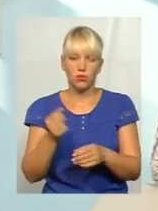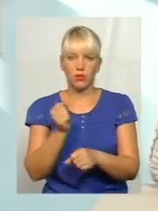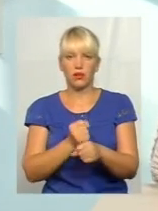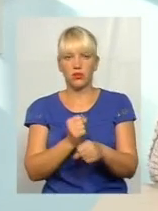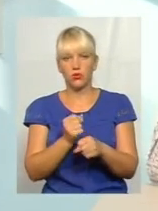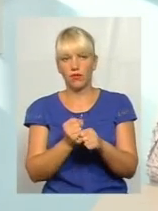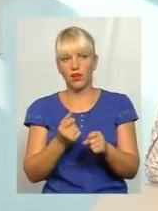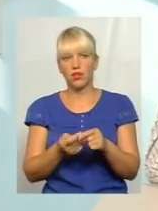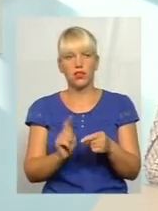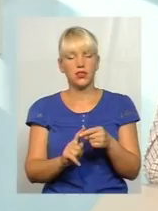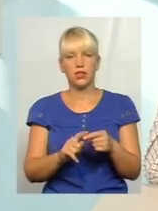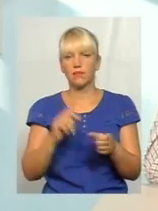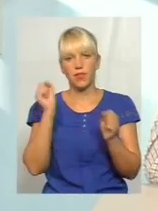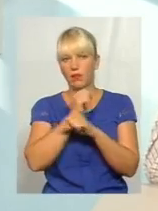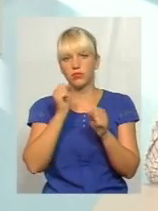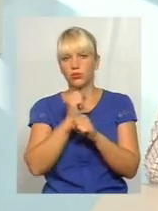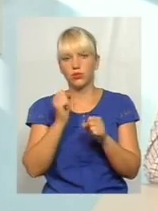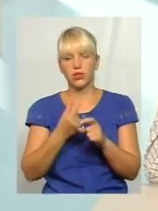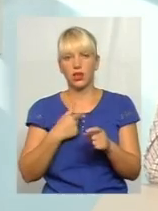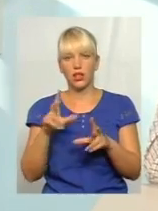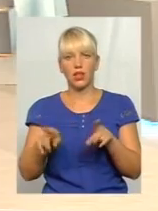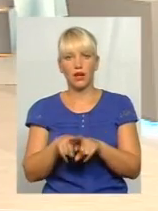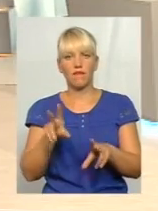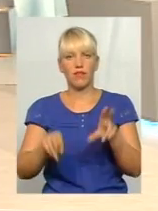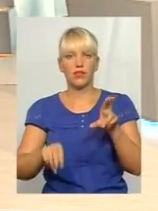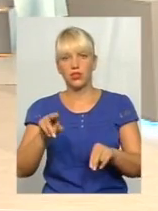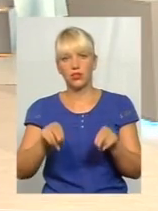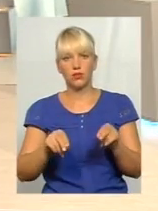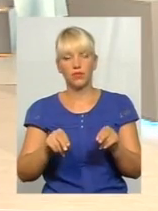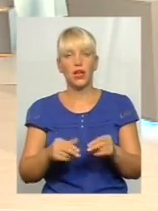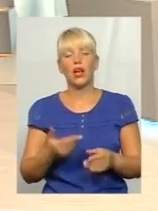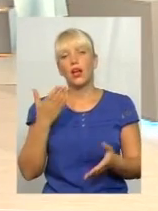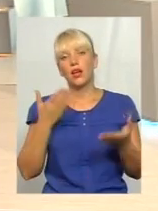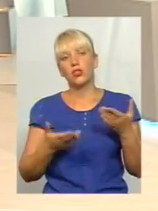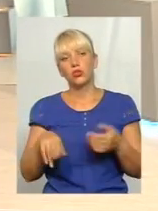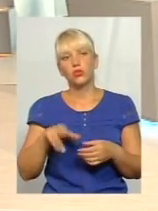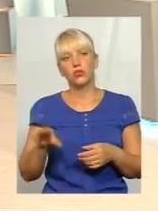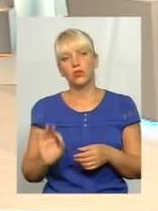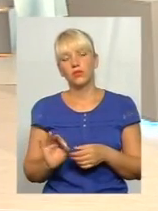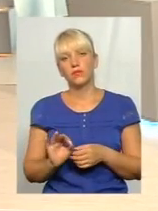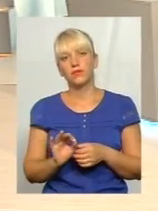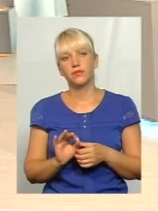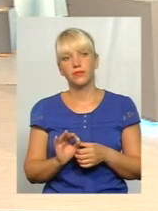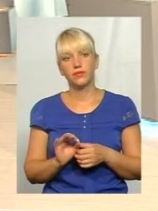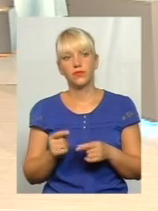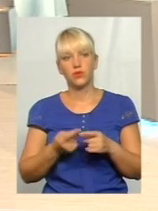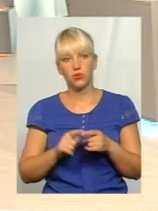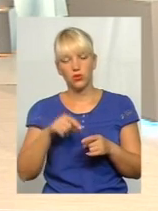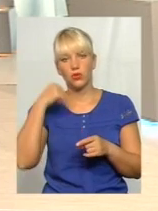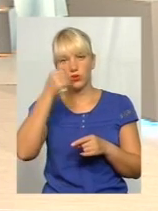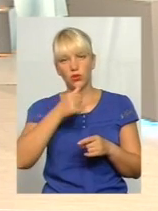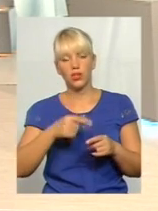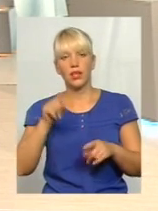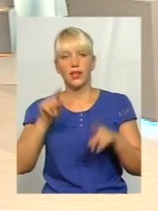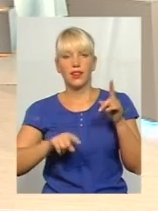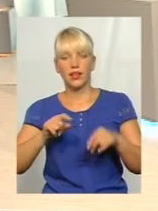це скажемо абсурдні аргументи Я вважаю щодо е скажемо цього року так само деякі